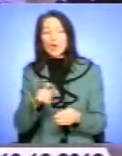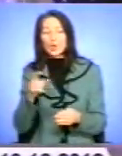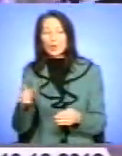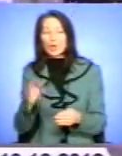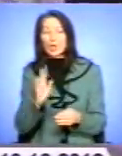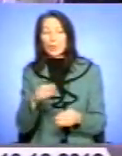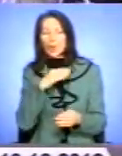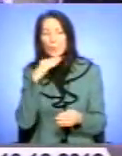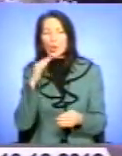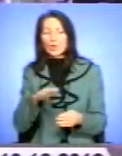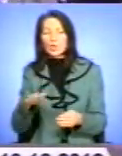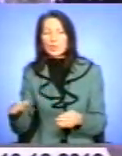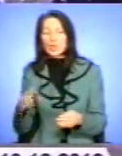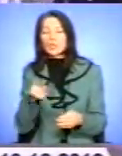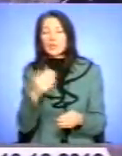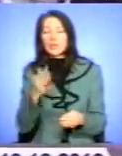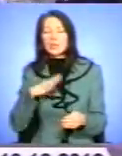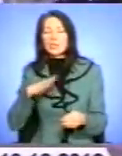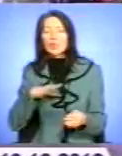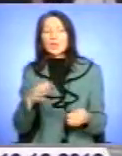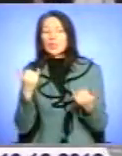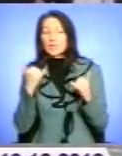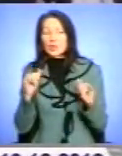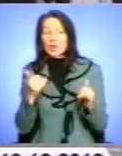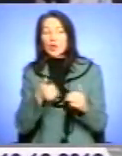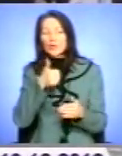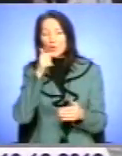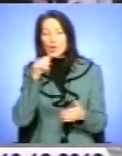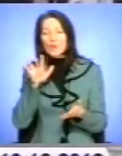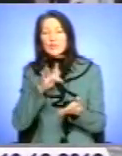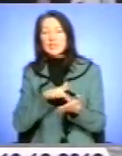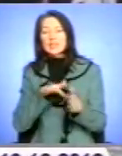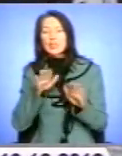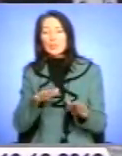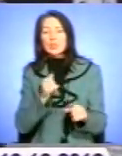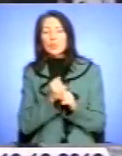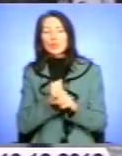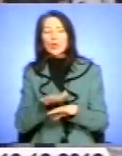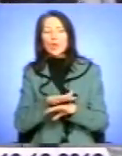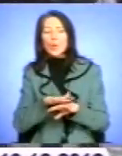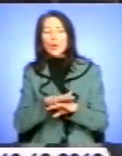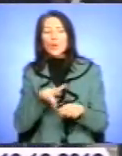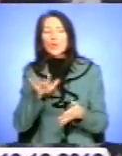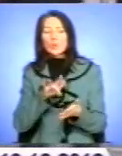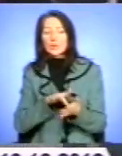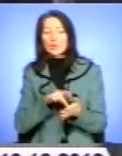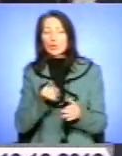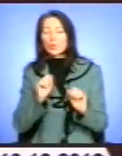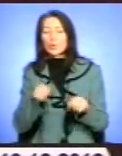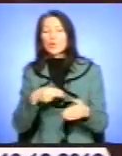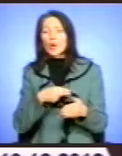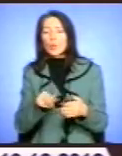було багато дітей. На них чекали сюрпризи. Від учора у центрі міста працює ярмаркове містечко. Тут можна придбати